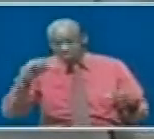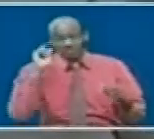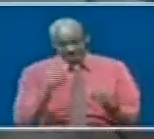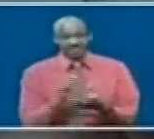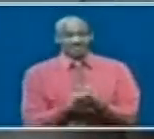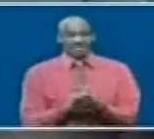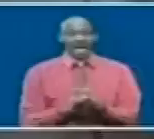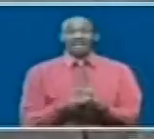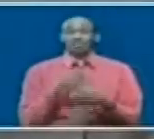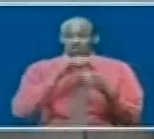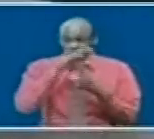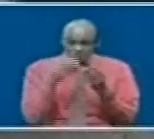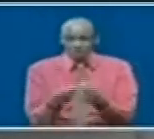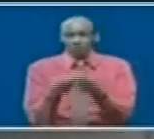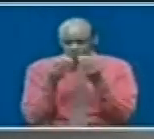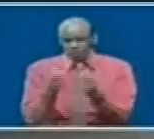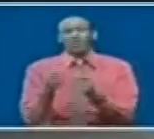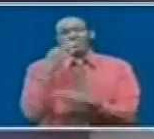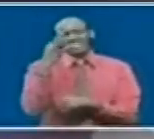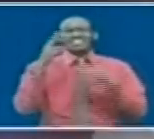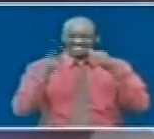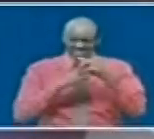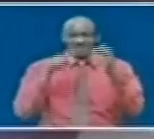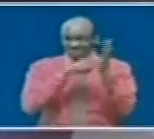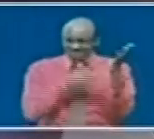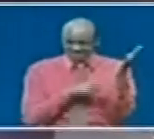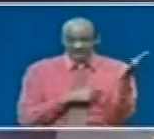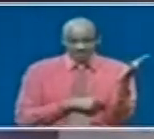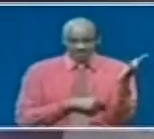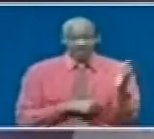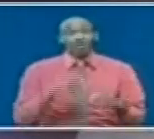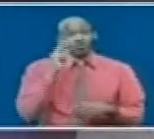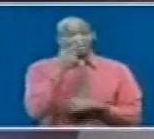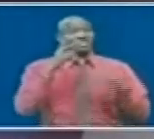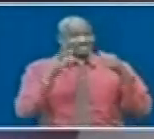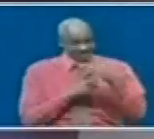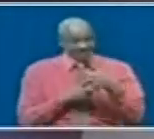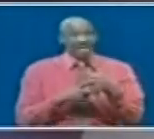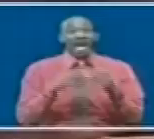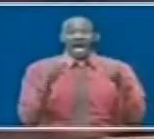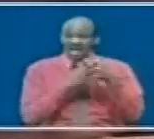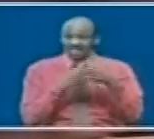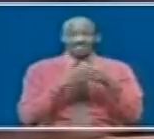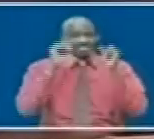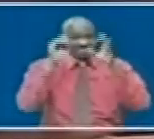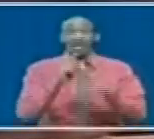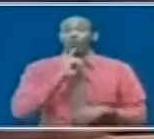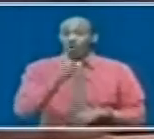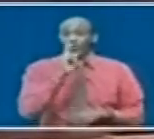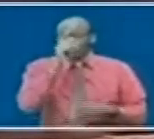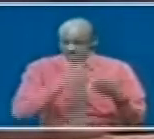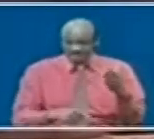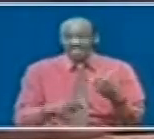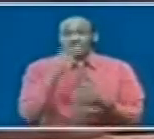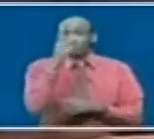and address all the 37 demands. Tarehe 27 Agosti, muungano huo wa walimu ulitoa ilani wa mgomo wa